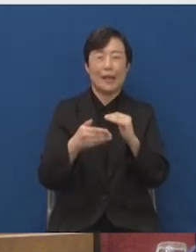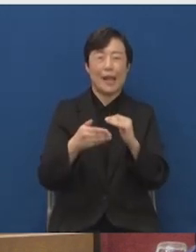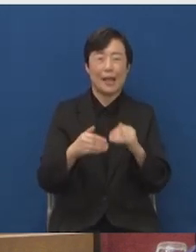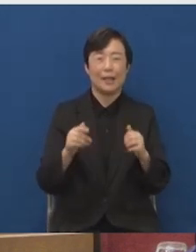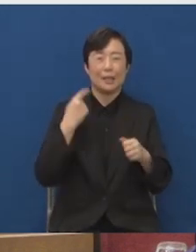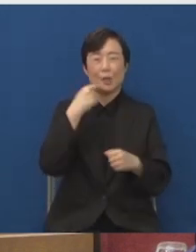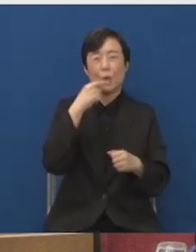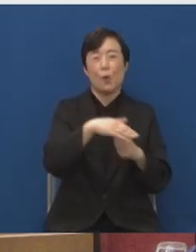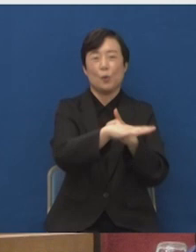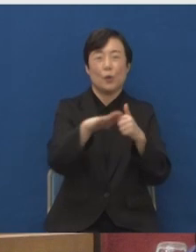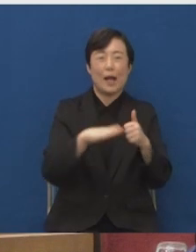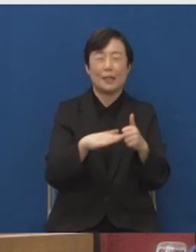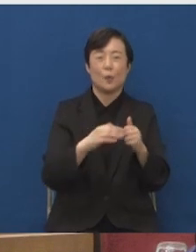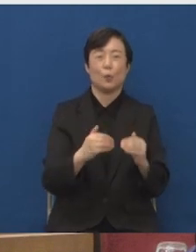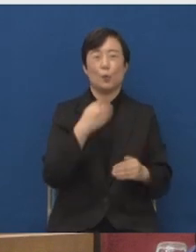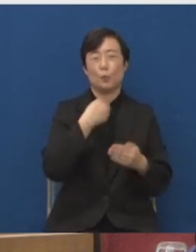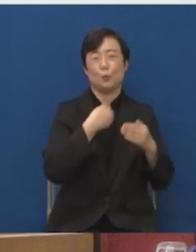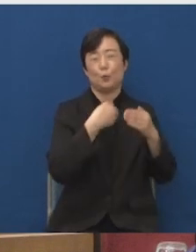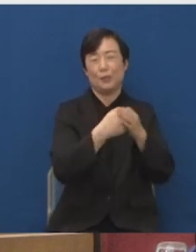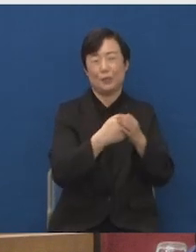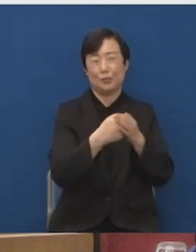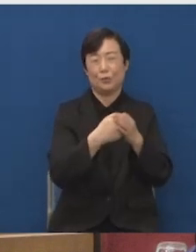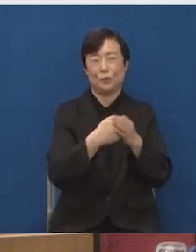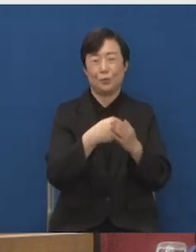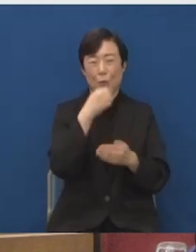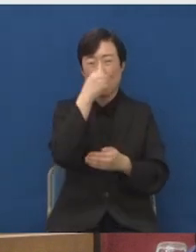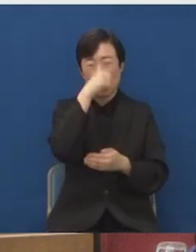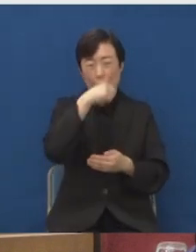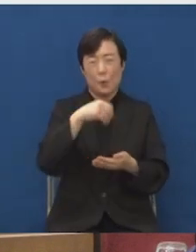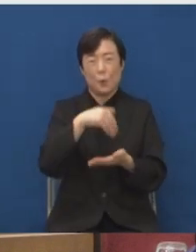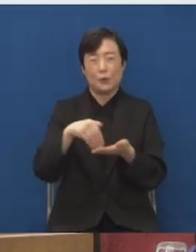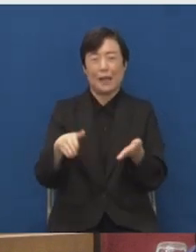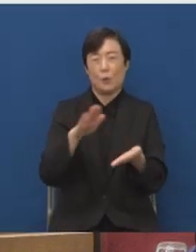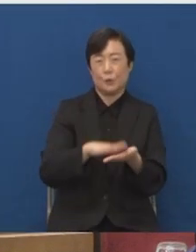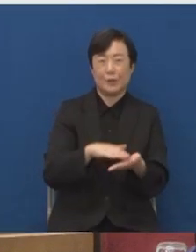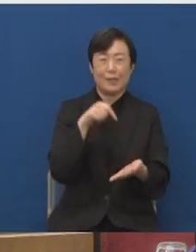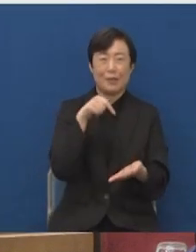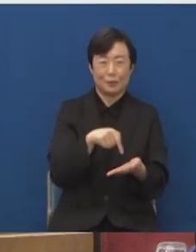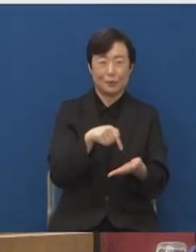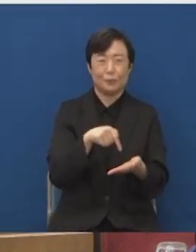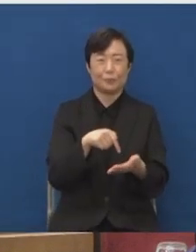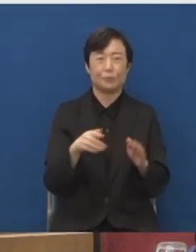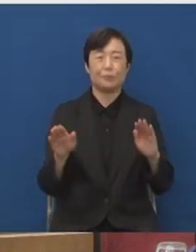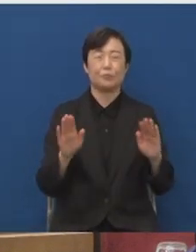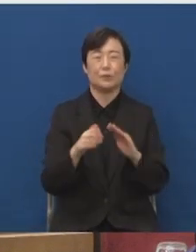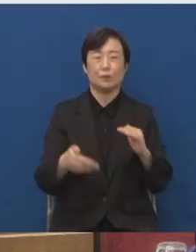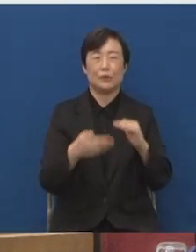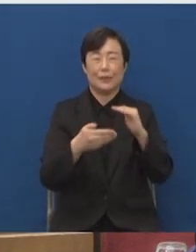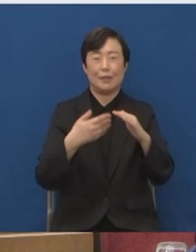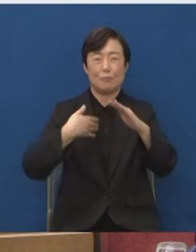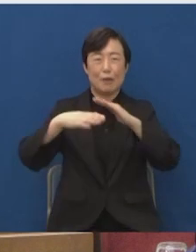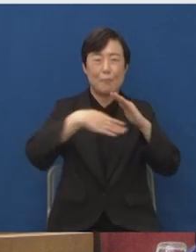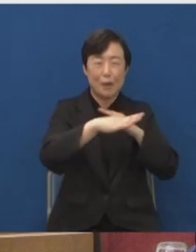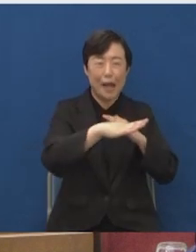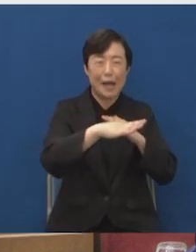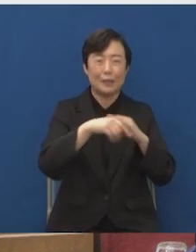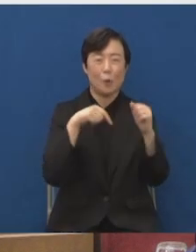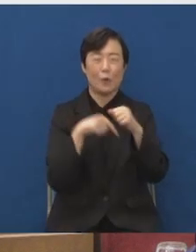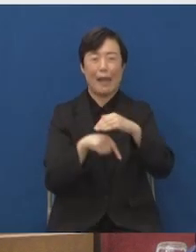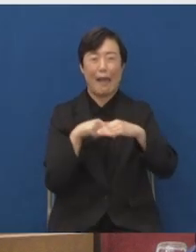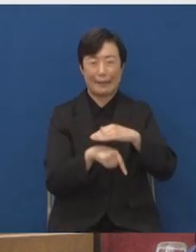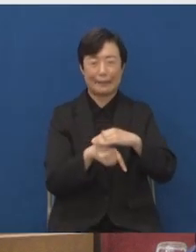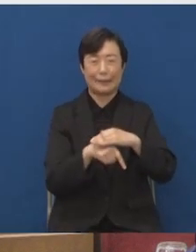向上に向けた予算を計上させていただいております。子育て世帯の市外流出の要因である住宅取得費